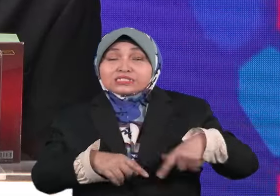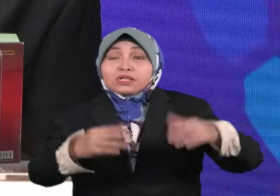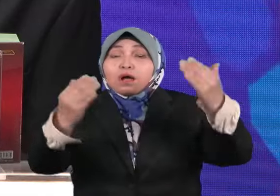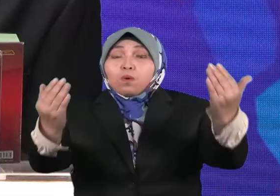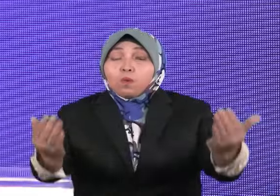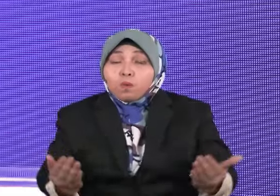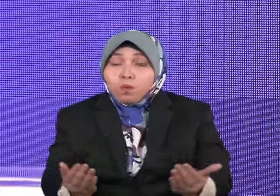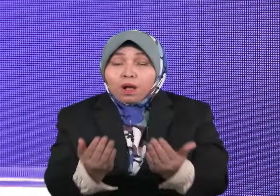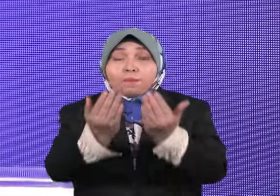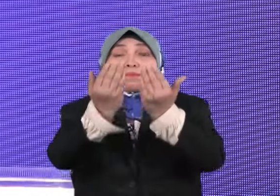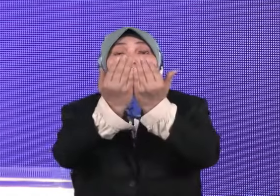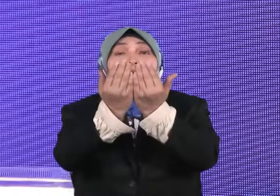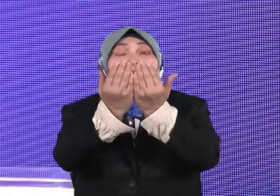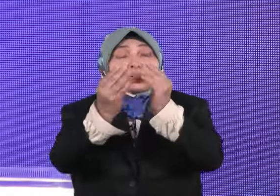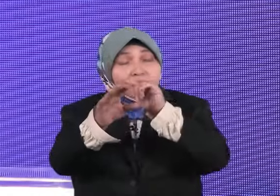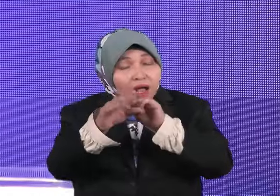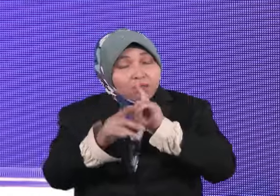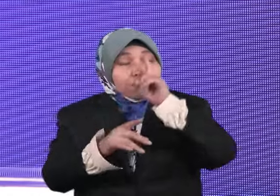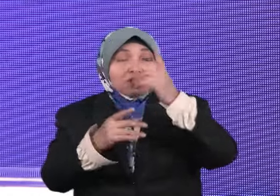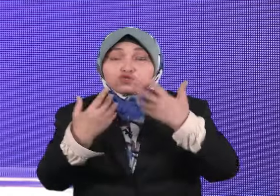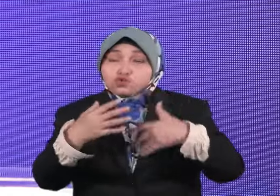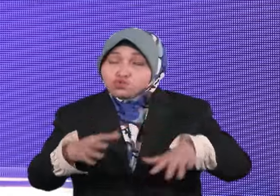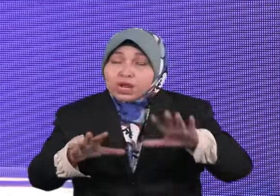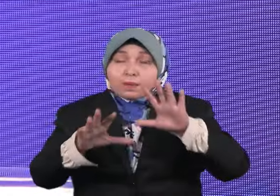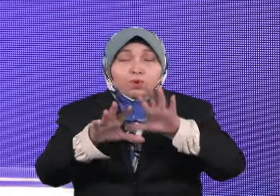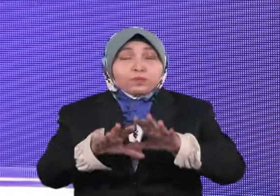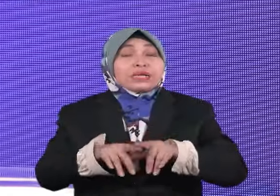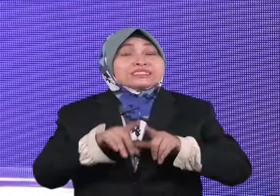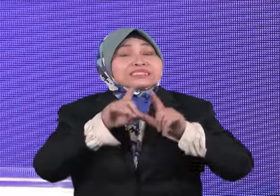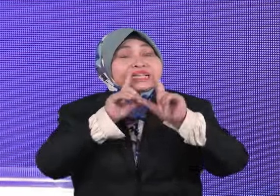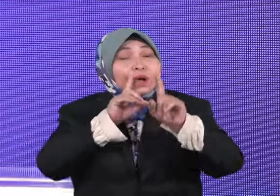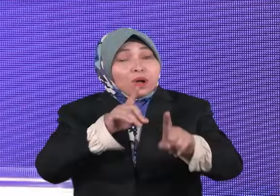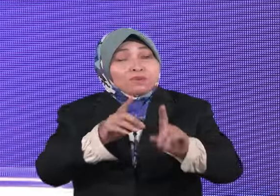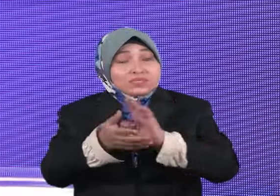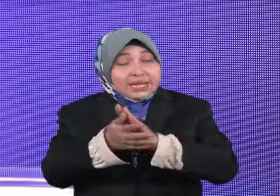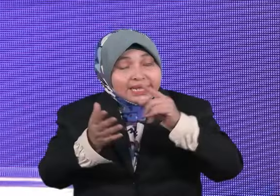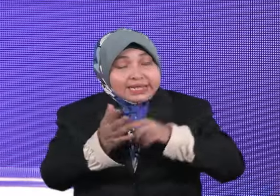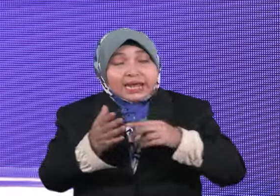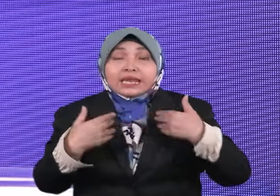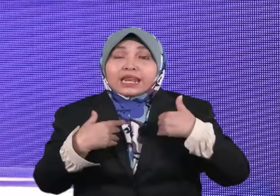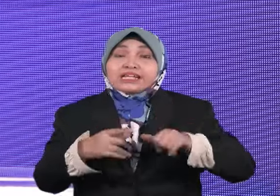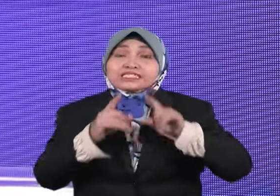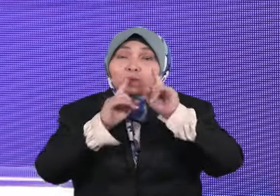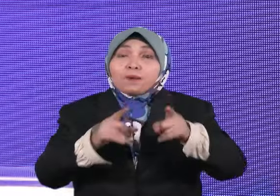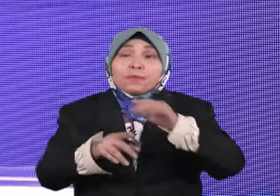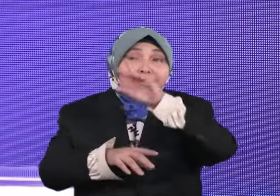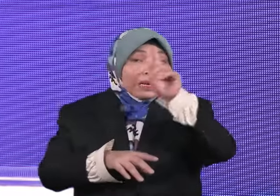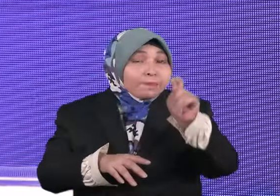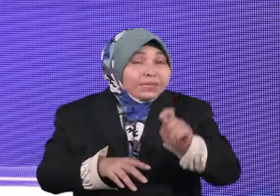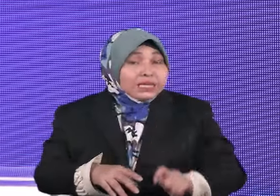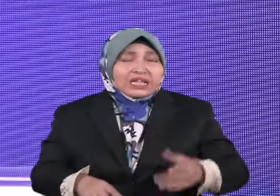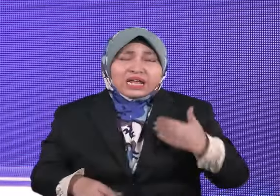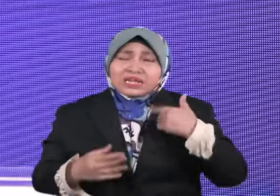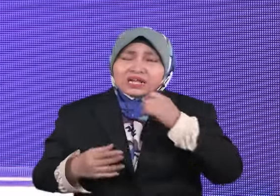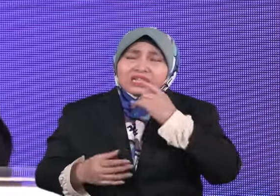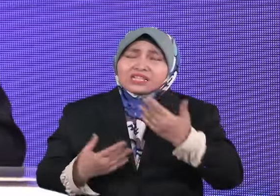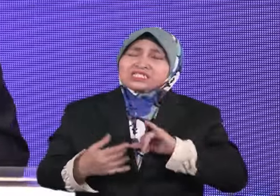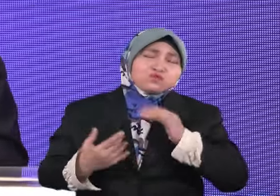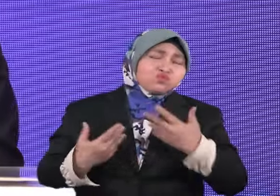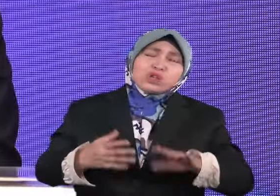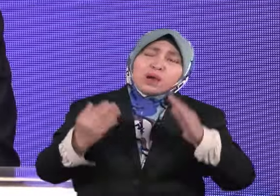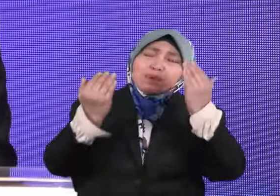tangan sahaja sebenarnya Allah sudah pun menjawab. Ini adalah jawapan kepada pertanyaan. Ada ramai yang kata, saya dah berdoa